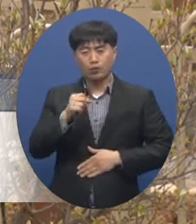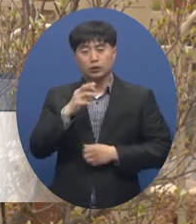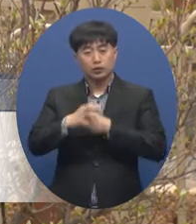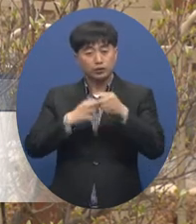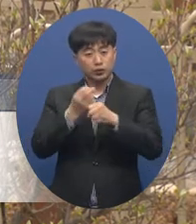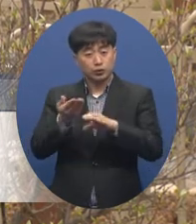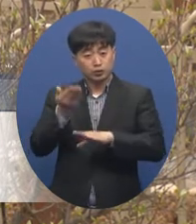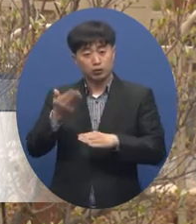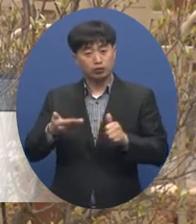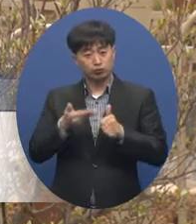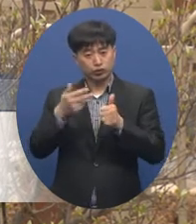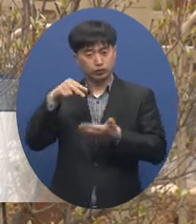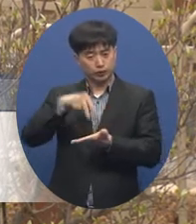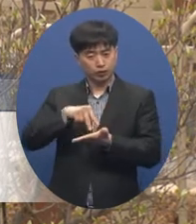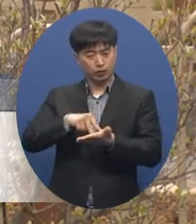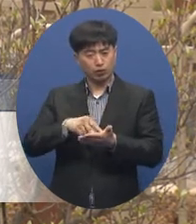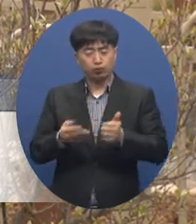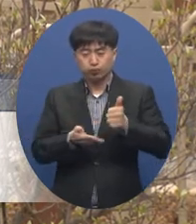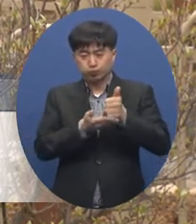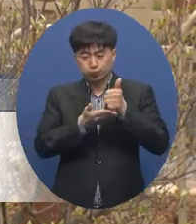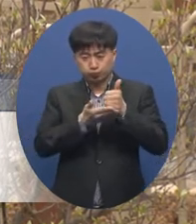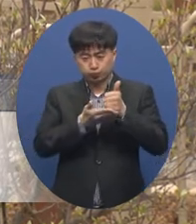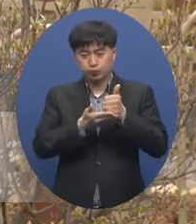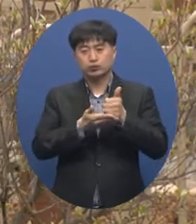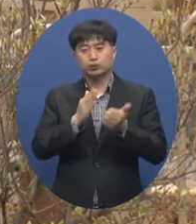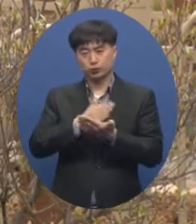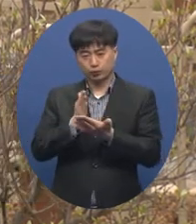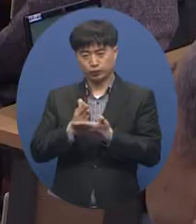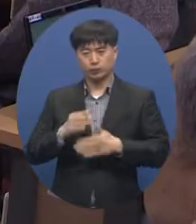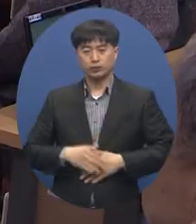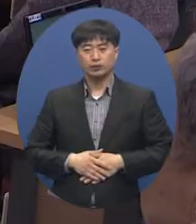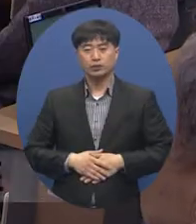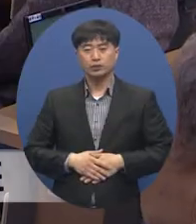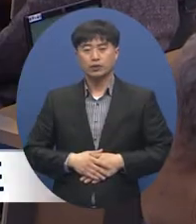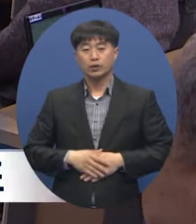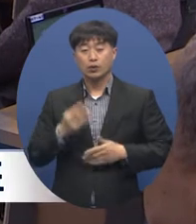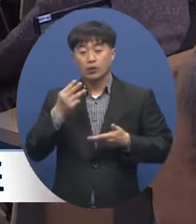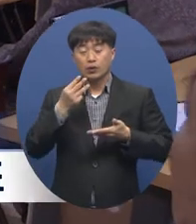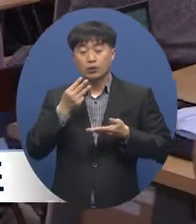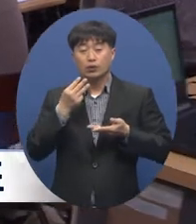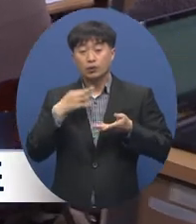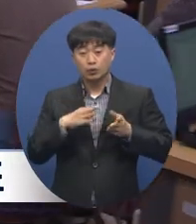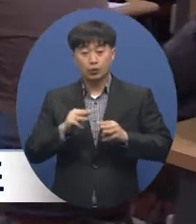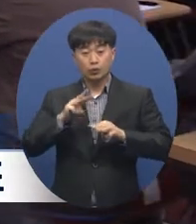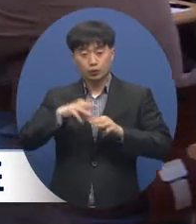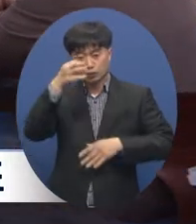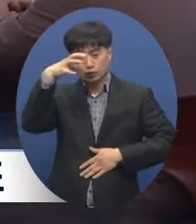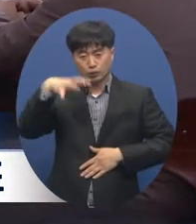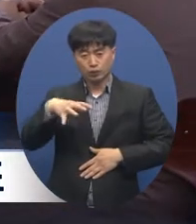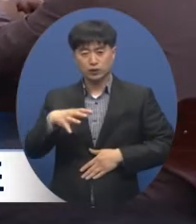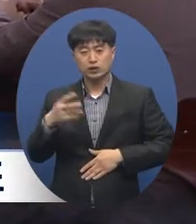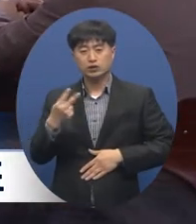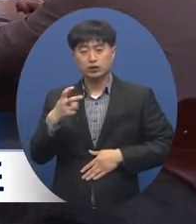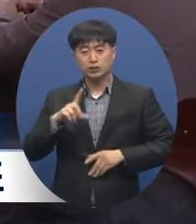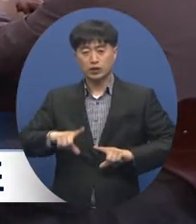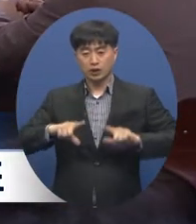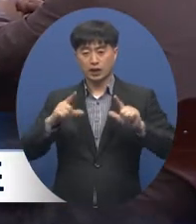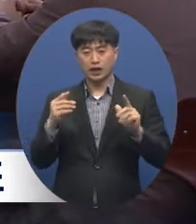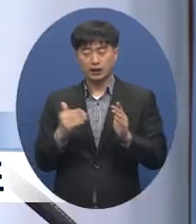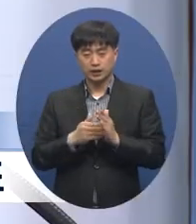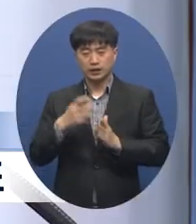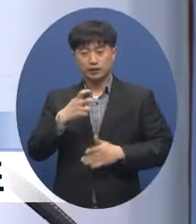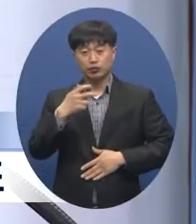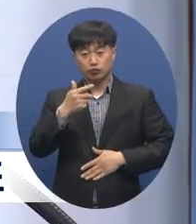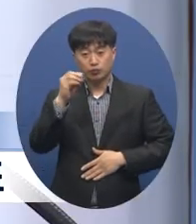한 30년 이상 길러본 이상 좀 장려하고 싶은 품종이에요. 경기도 농업기술원은 오는 2021년까지